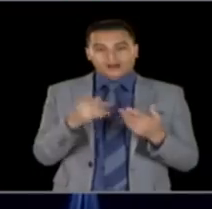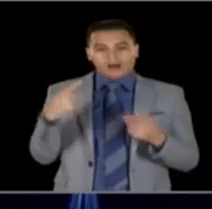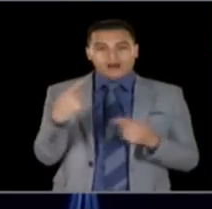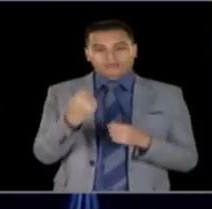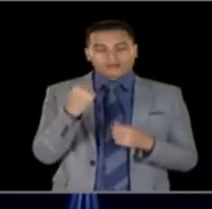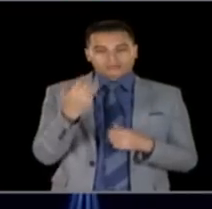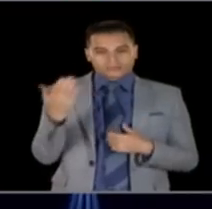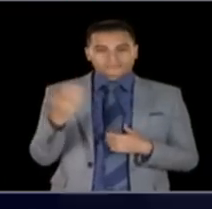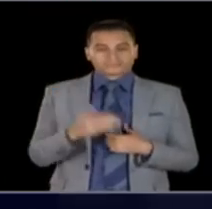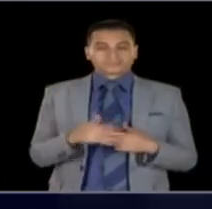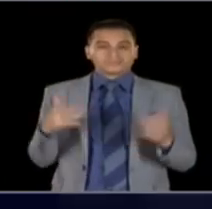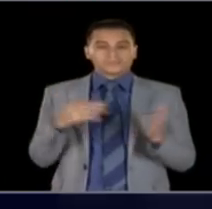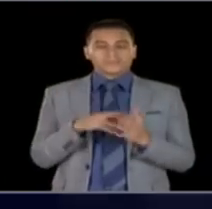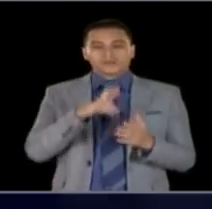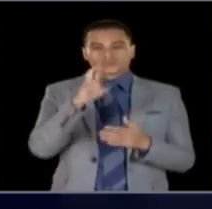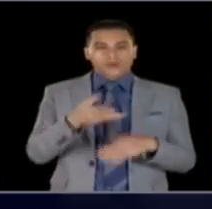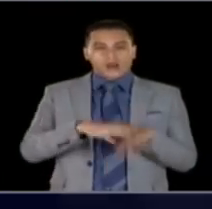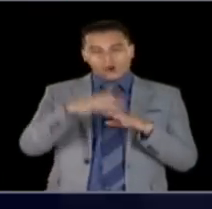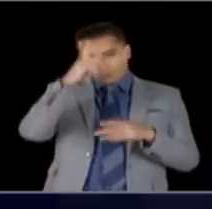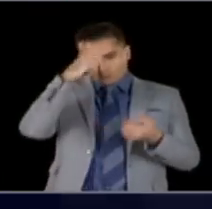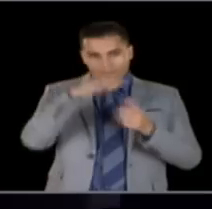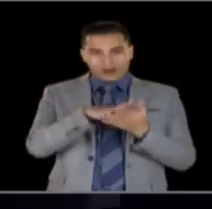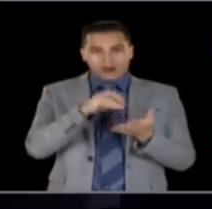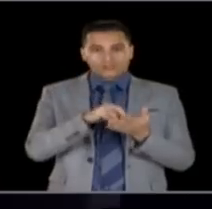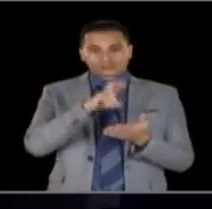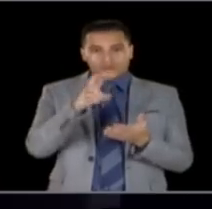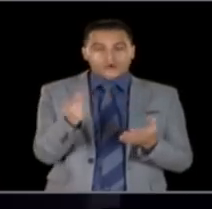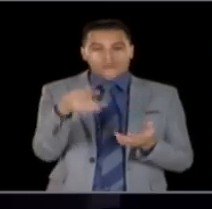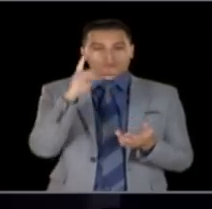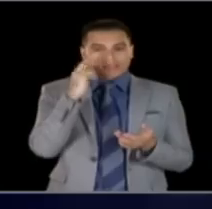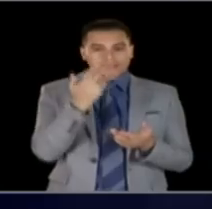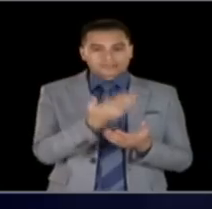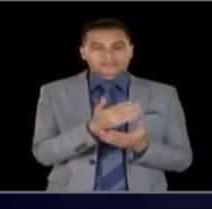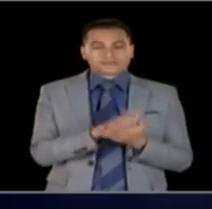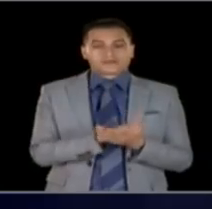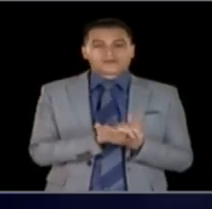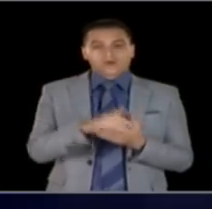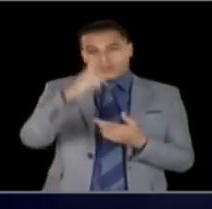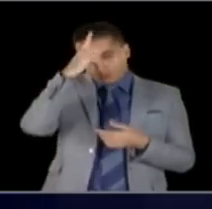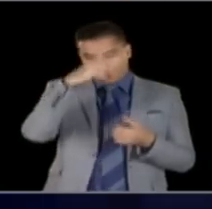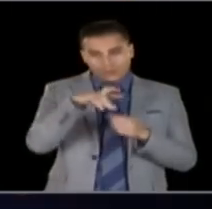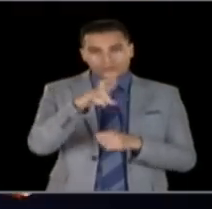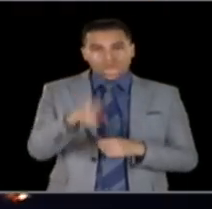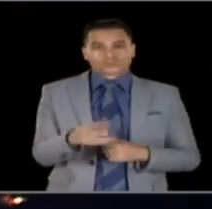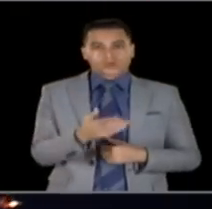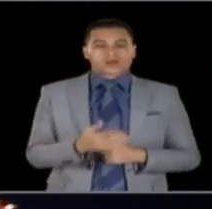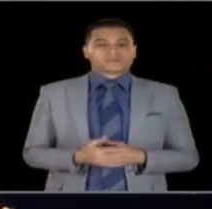الضربة القاضية. آخر سؤالين في الفقرة في العلوم، وأول سؤال الحوت الأزرق علوم، والسؤال هو: